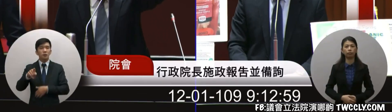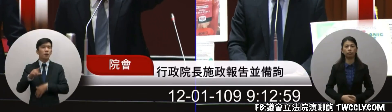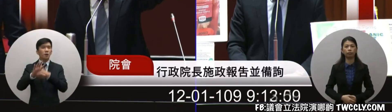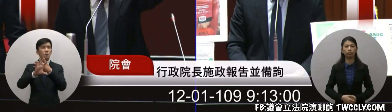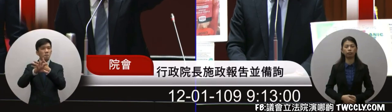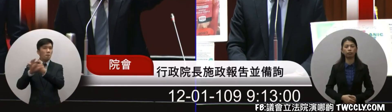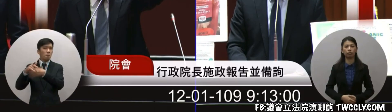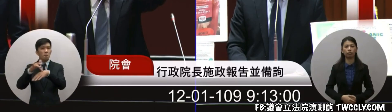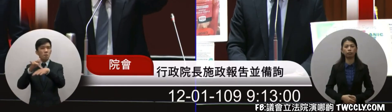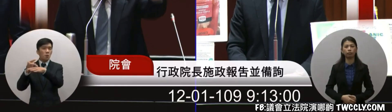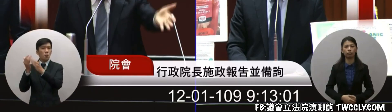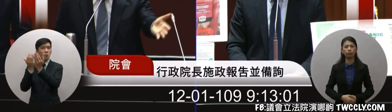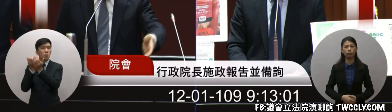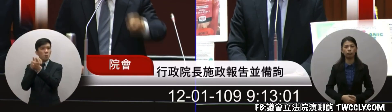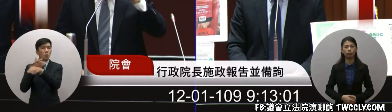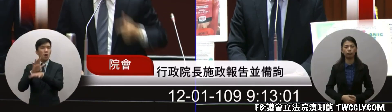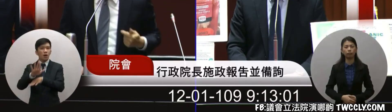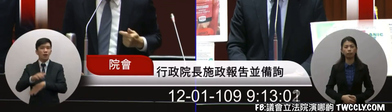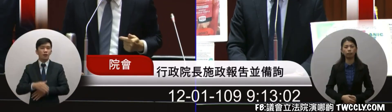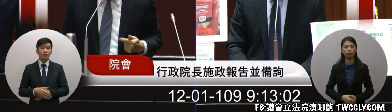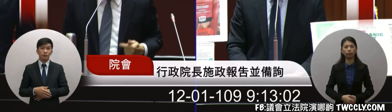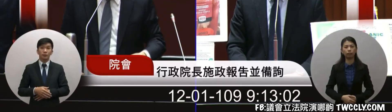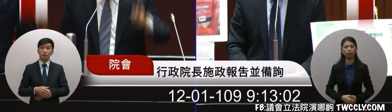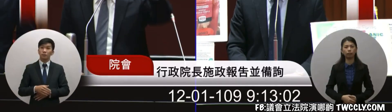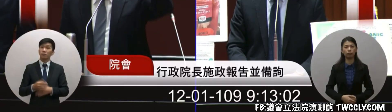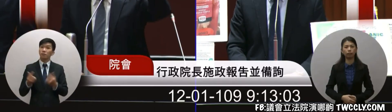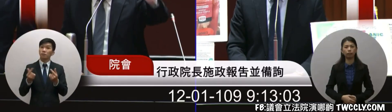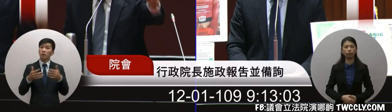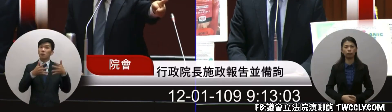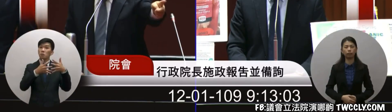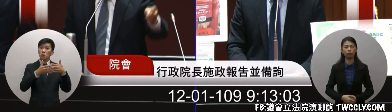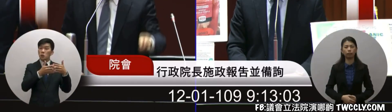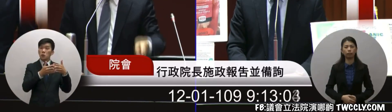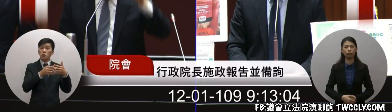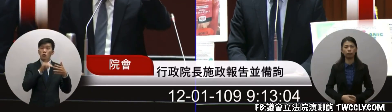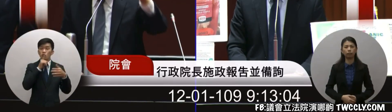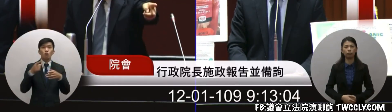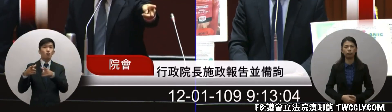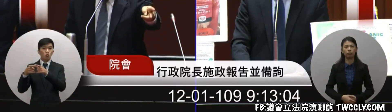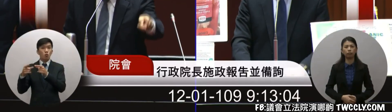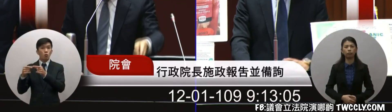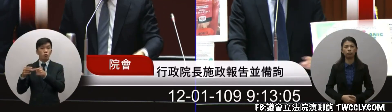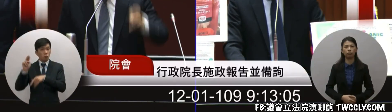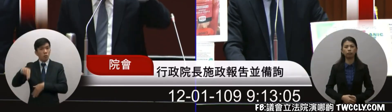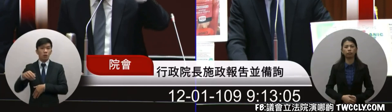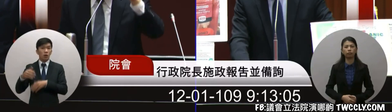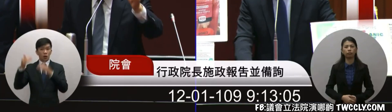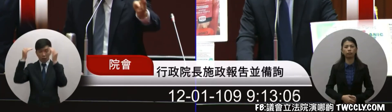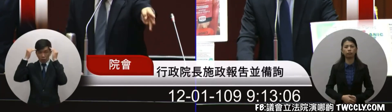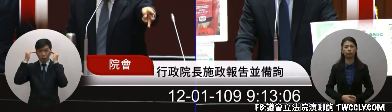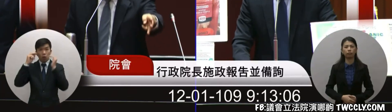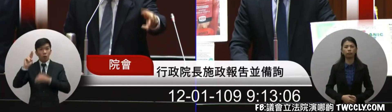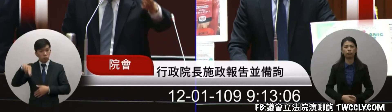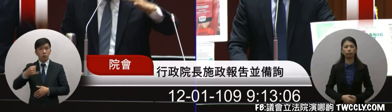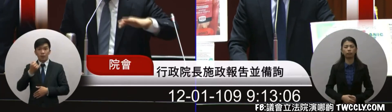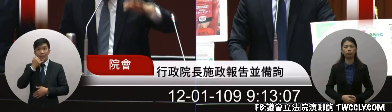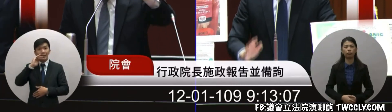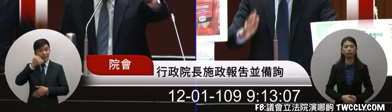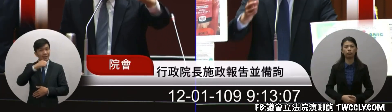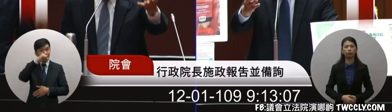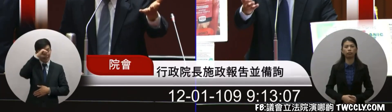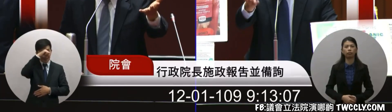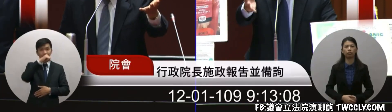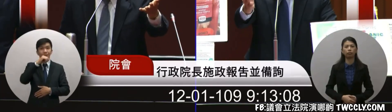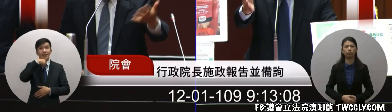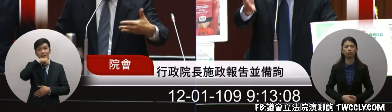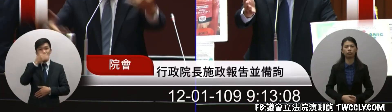得学成归国，你看美国会问说，那为什么日本接受？为什么韩国接受？为什么你台湾就给我设贸易